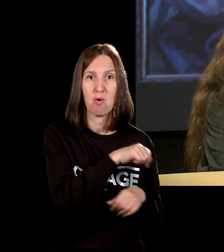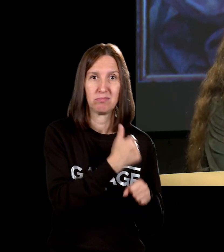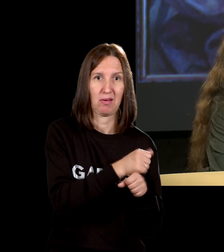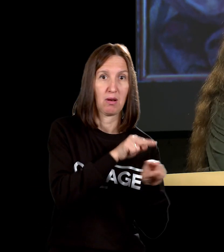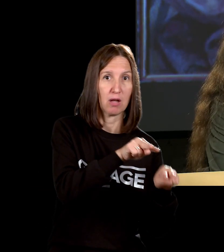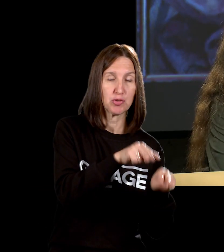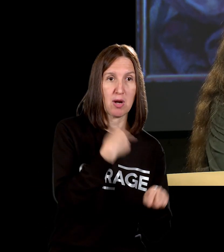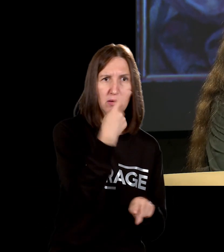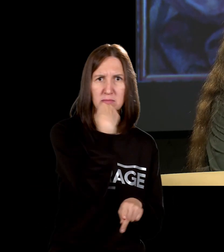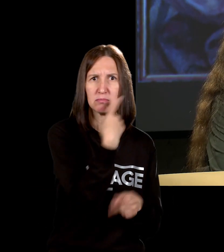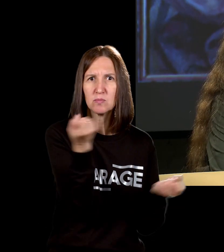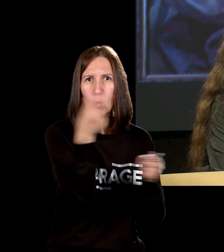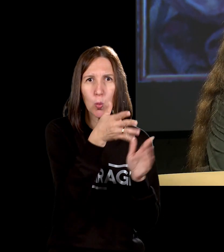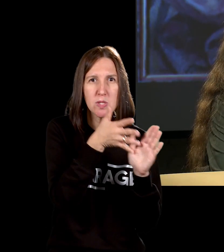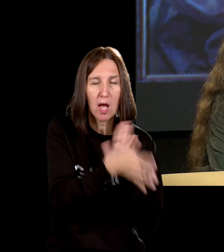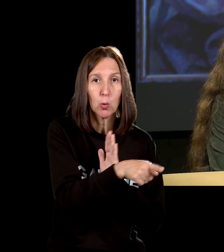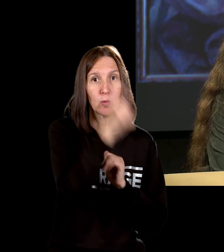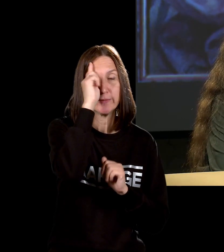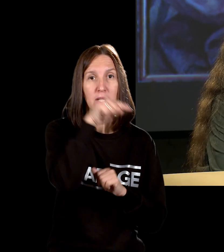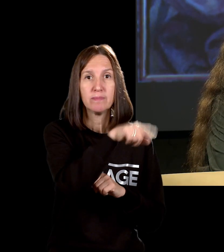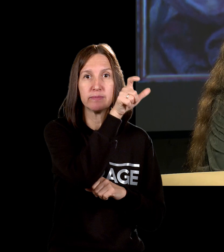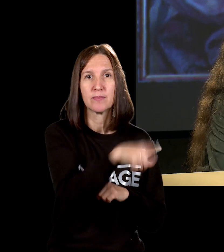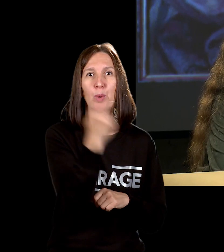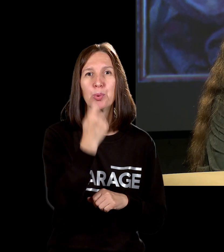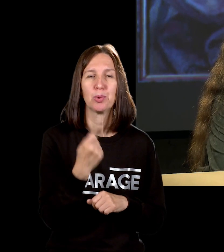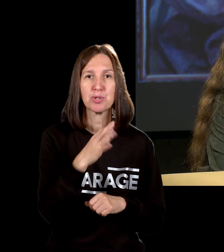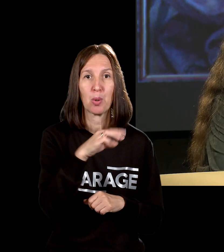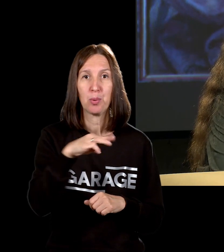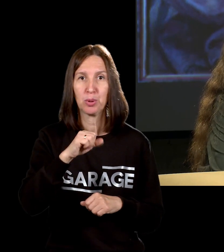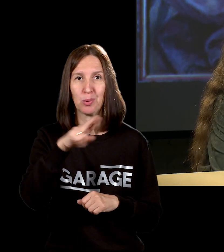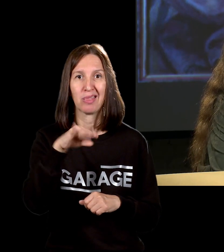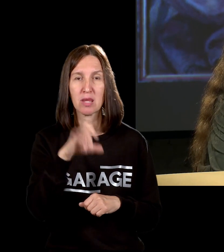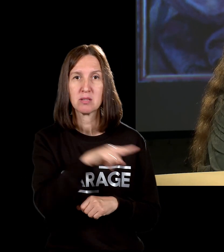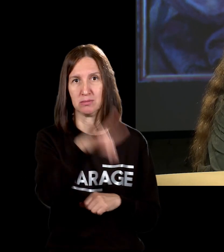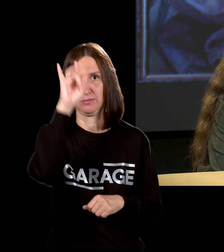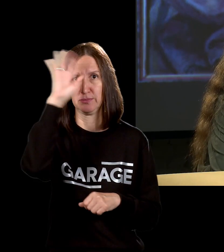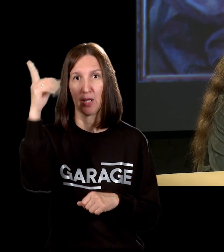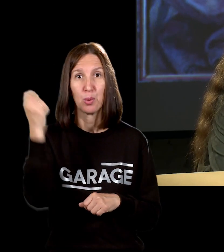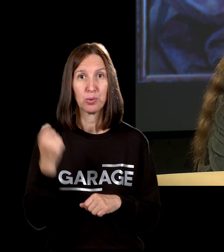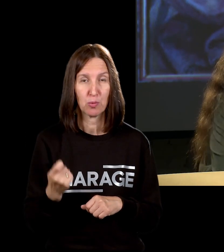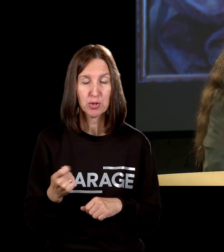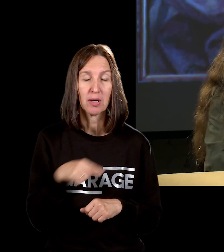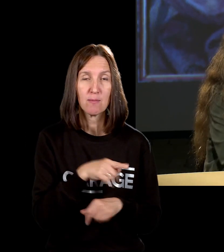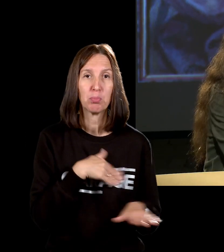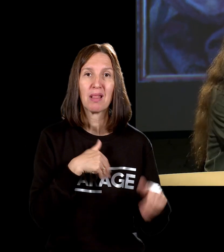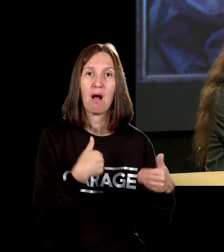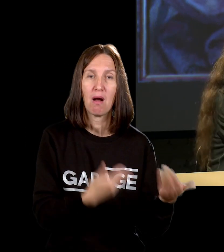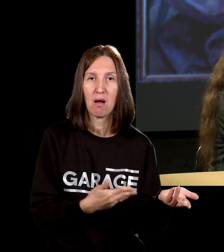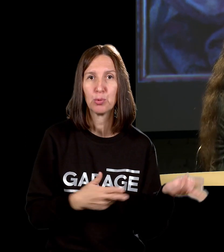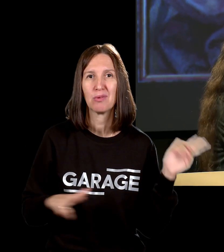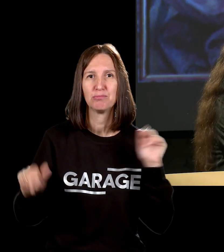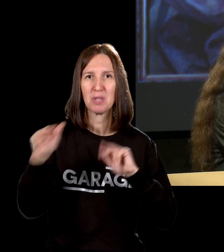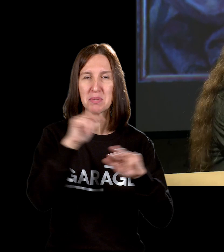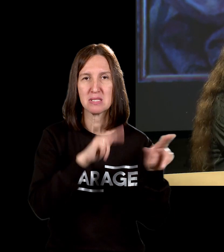сидит, его узнают. Начальник этого лагеря знает, что это художник Отто Дикс, что Отто Дикс знаменитый художник. И